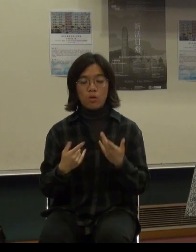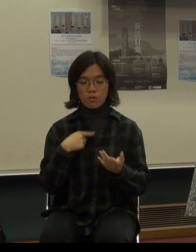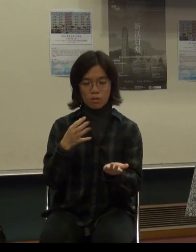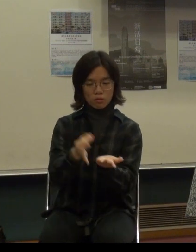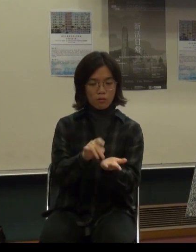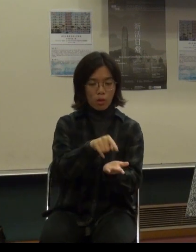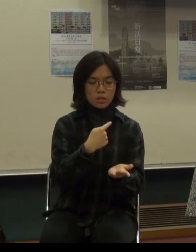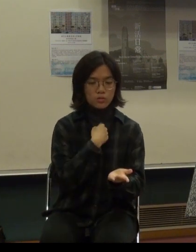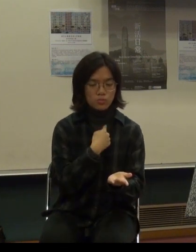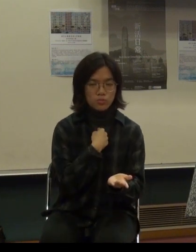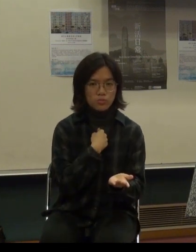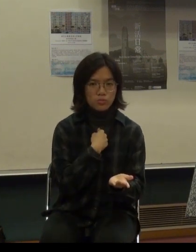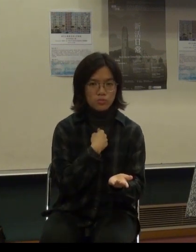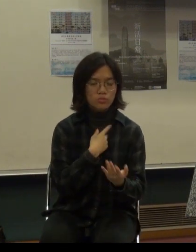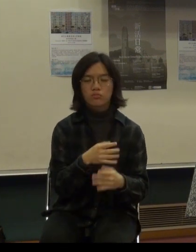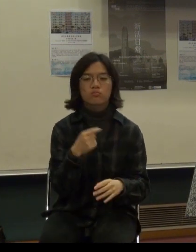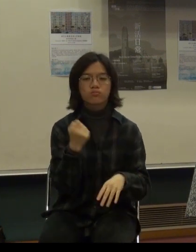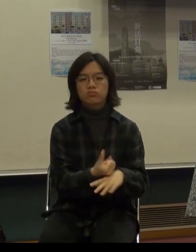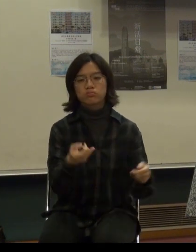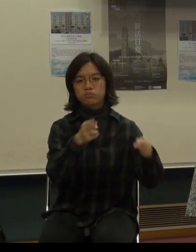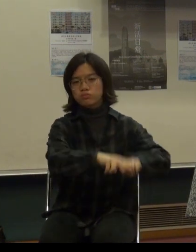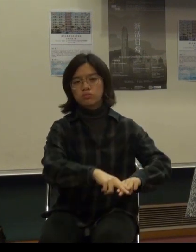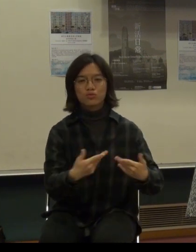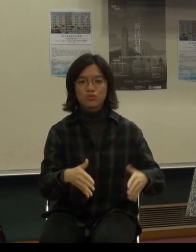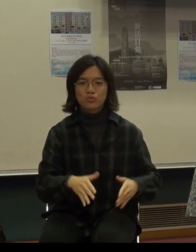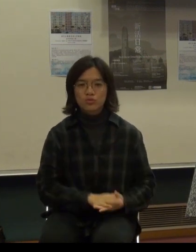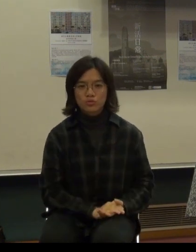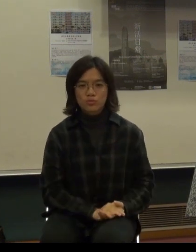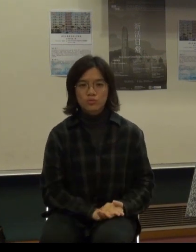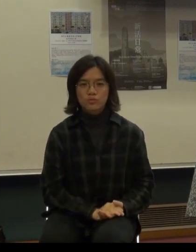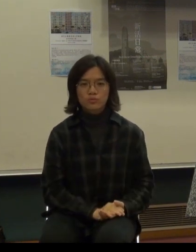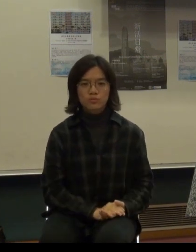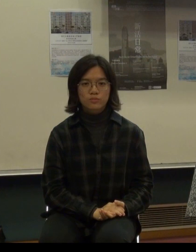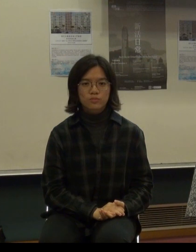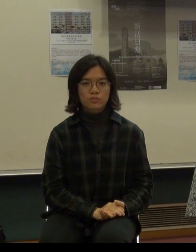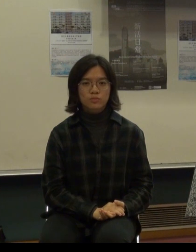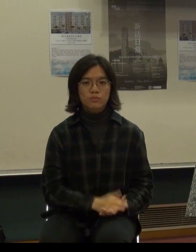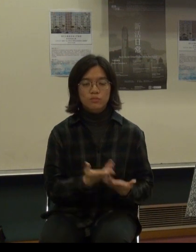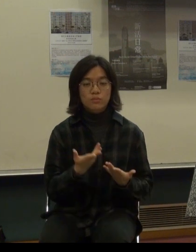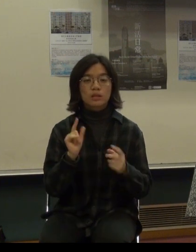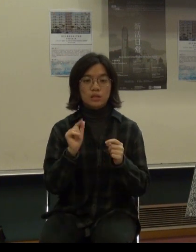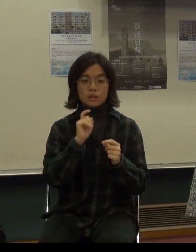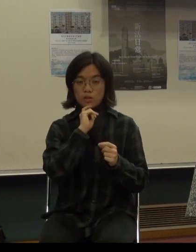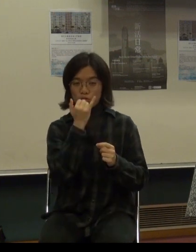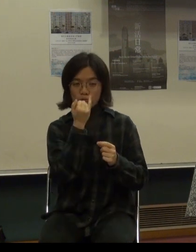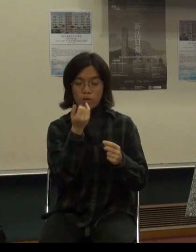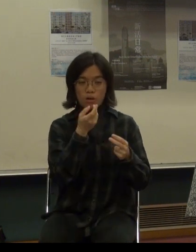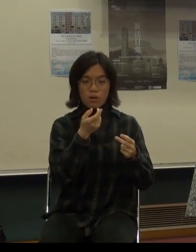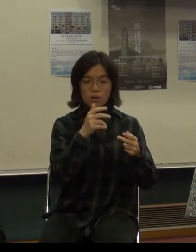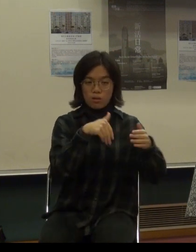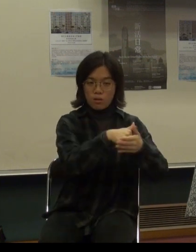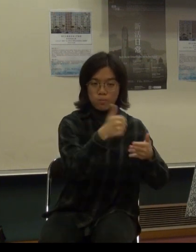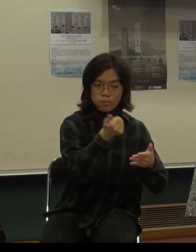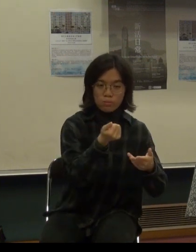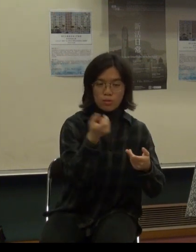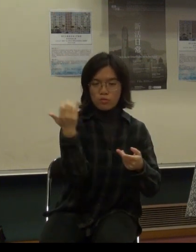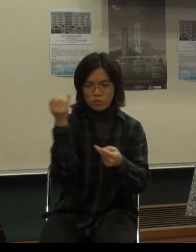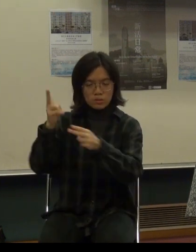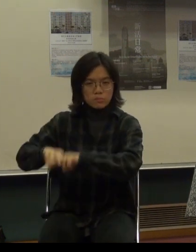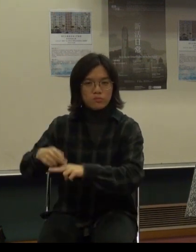要咧，其實佢就好輕易就拆咗佢嚇。咁所以點解有一啲留低，有一啲留唔低咧？其實我都唔清楚